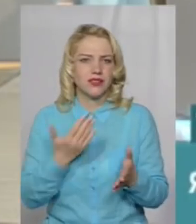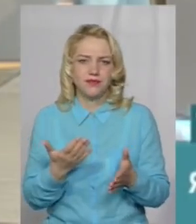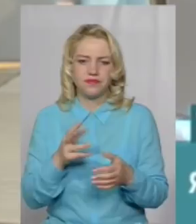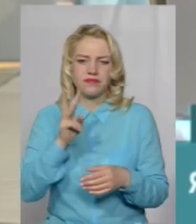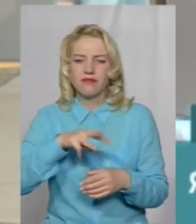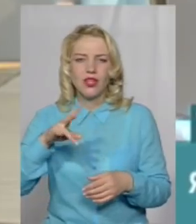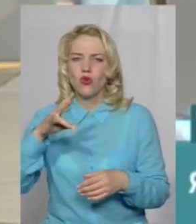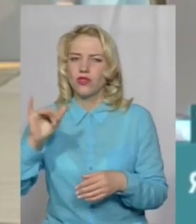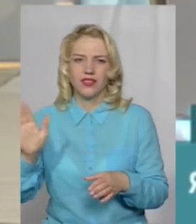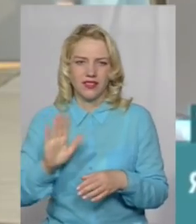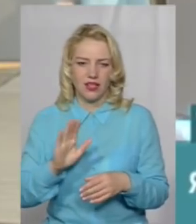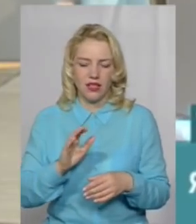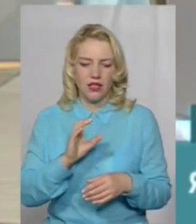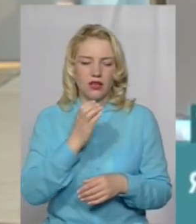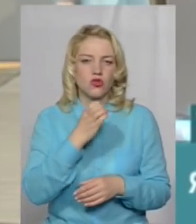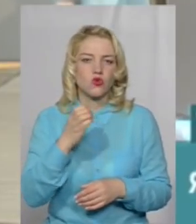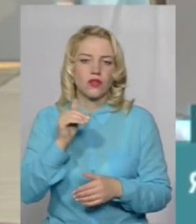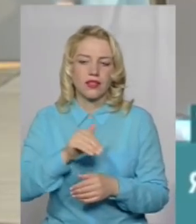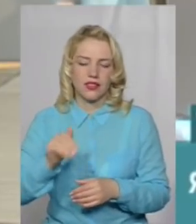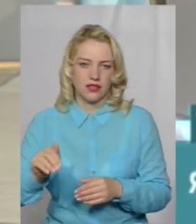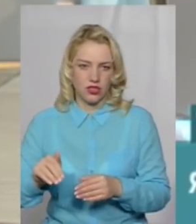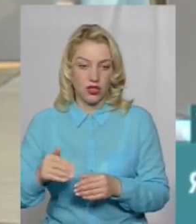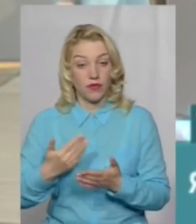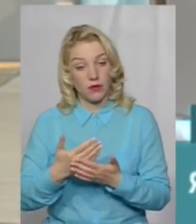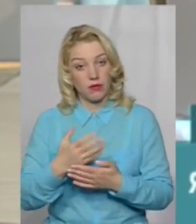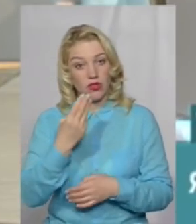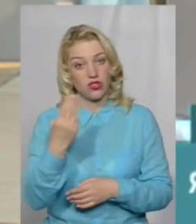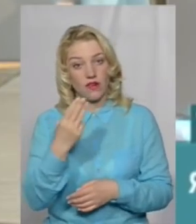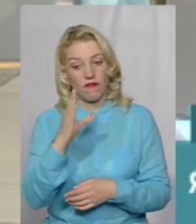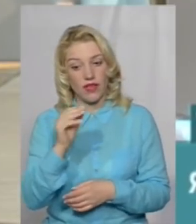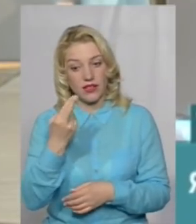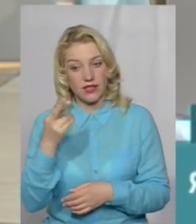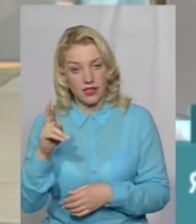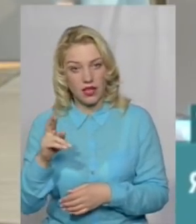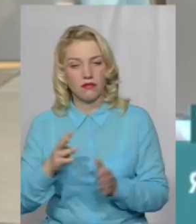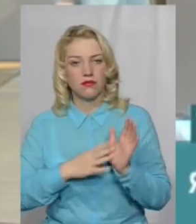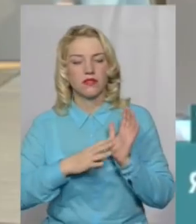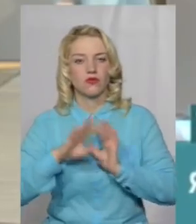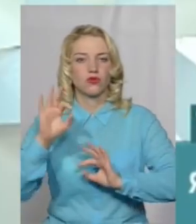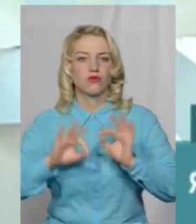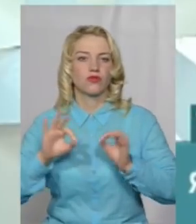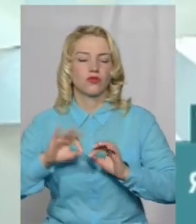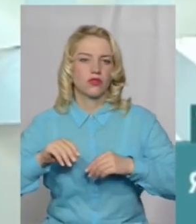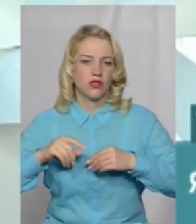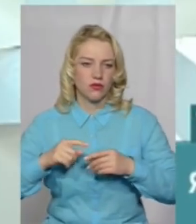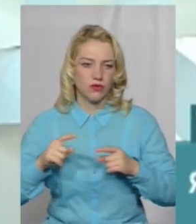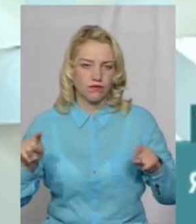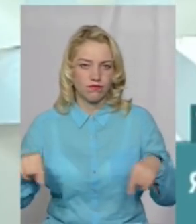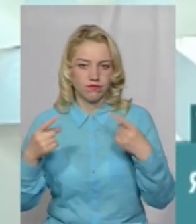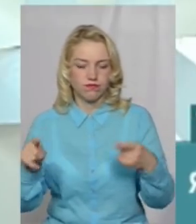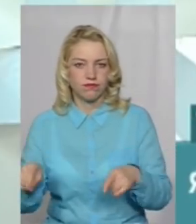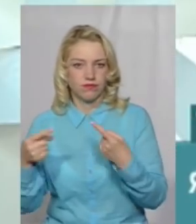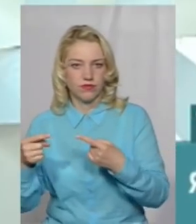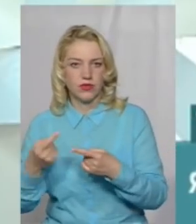не мільйонами, а сотнями тисяч. Тобто, в рази. У Швеції, наприклад, це досягає до 90%. Так? От саме